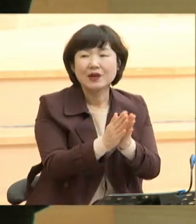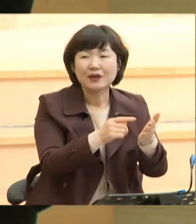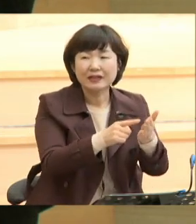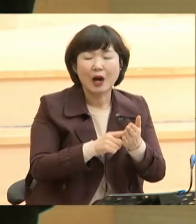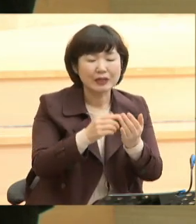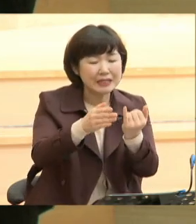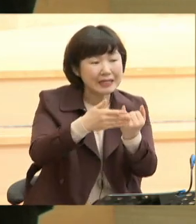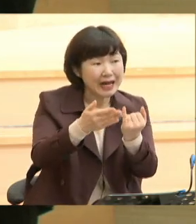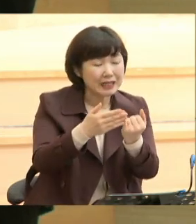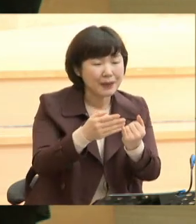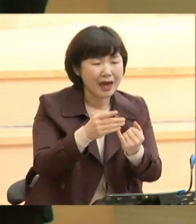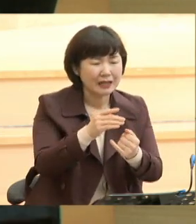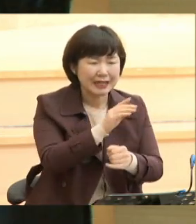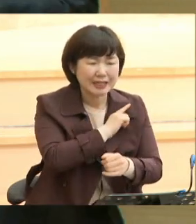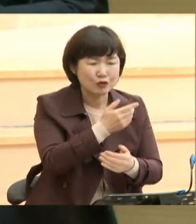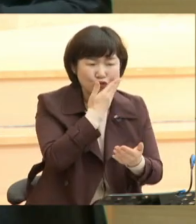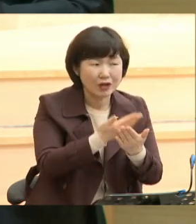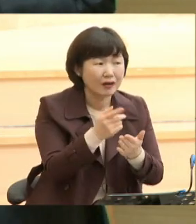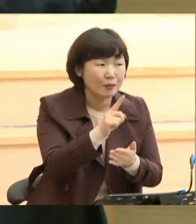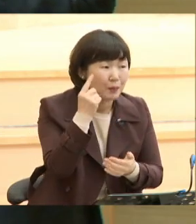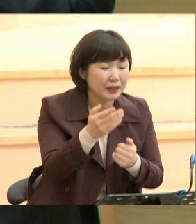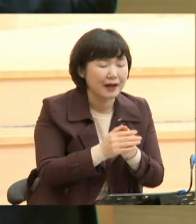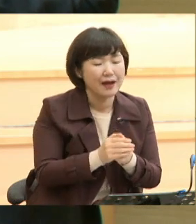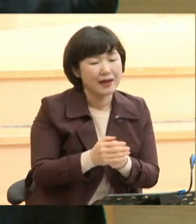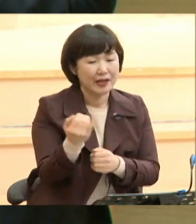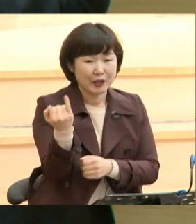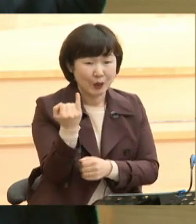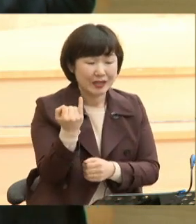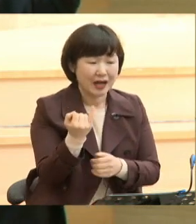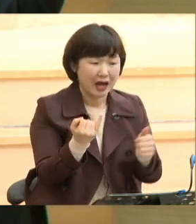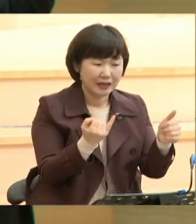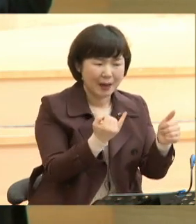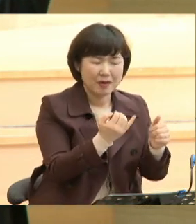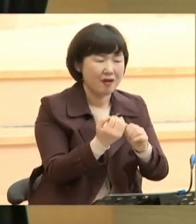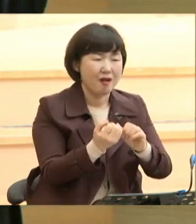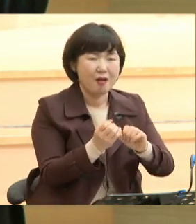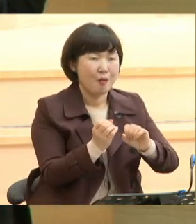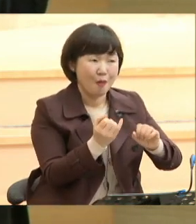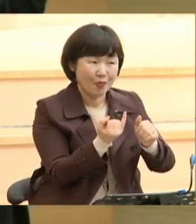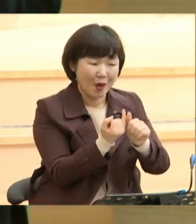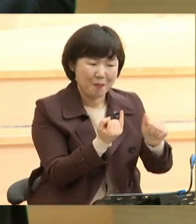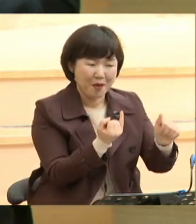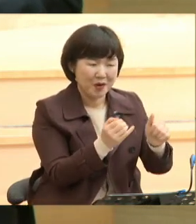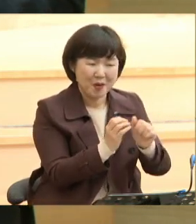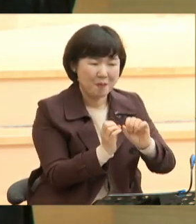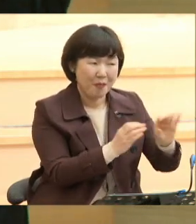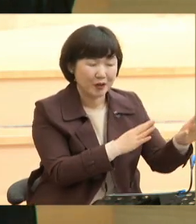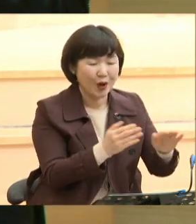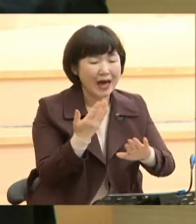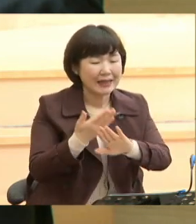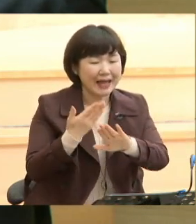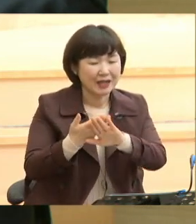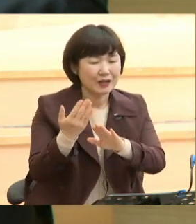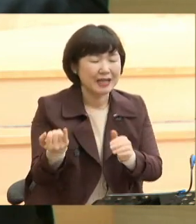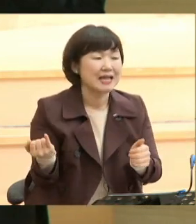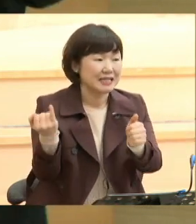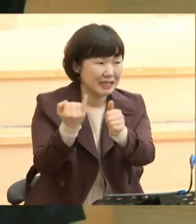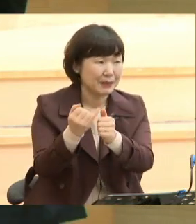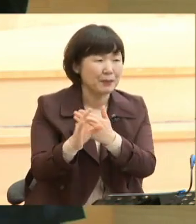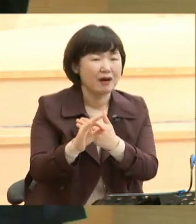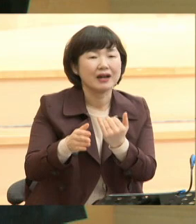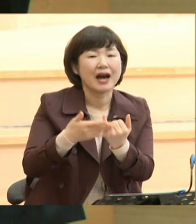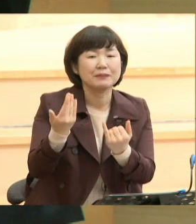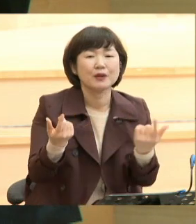간음 핵심 뭐예요 또한 아내가 남편을 버리고 다른 데로 시작하면 간음을 행함이 미라 가는 그렇게 말했습니다